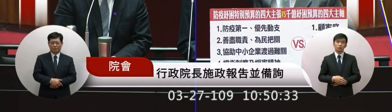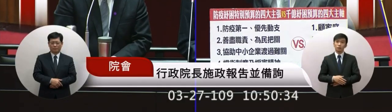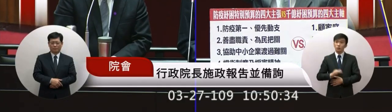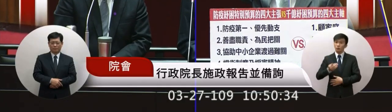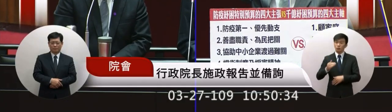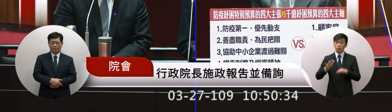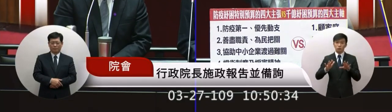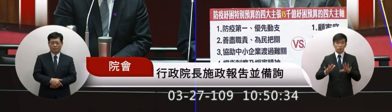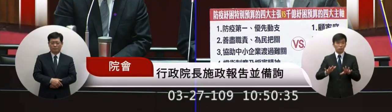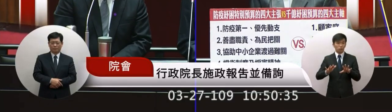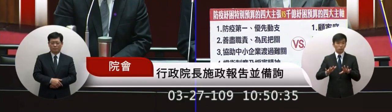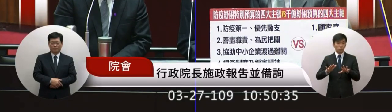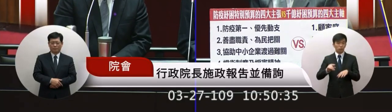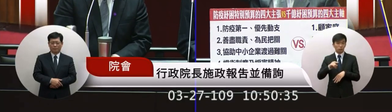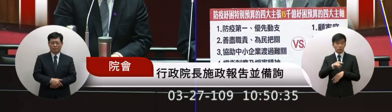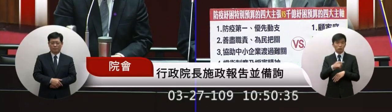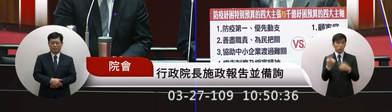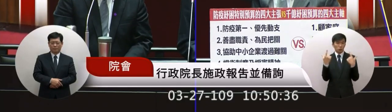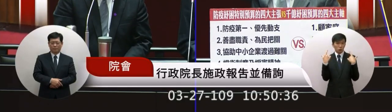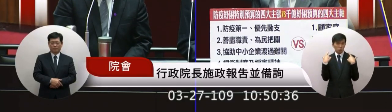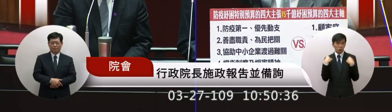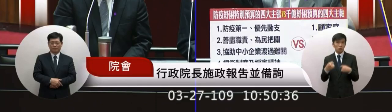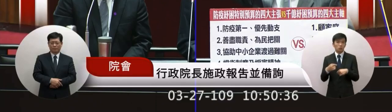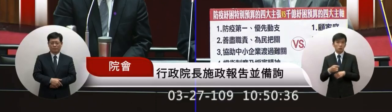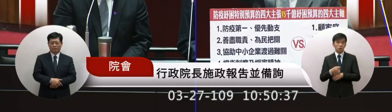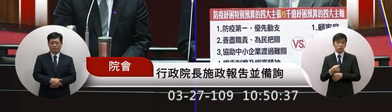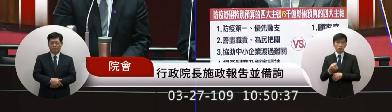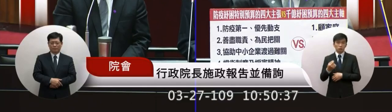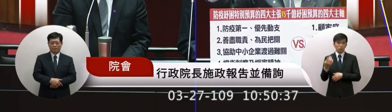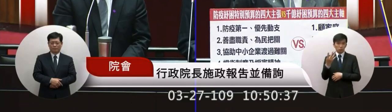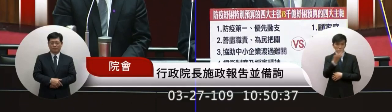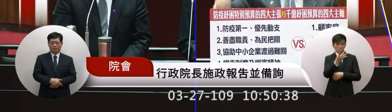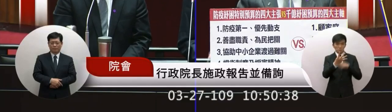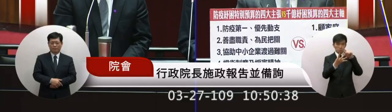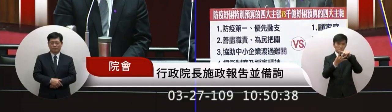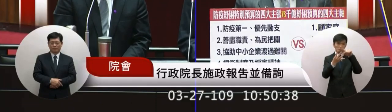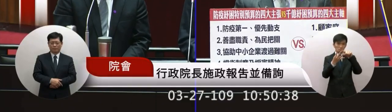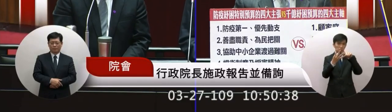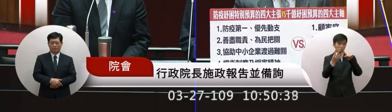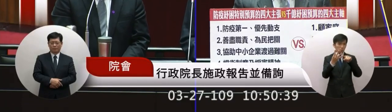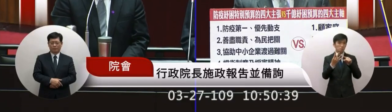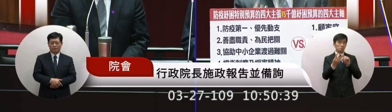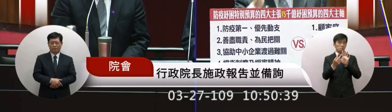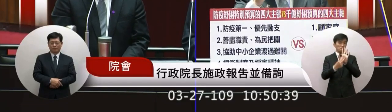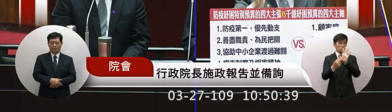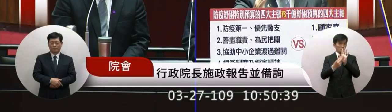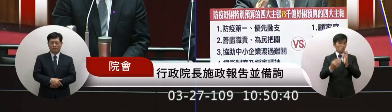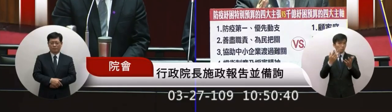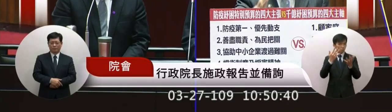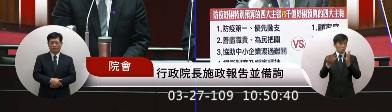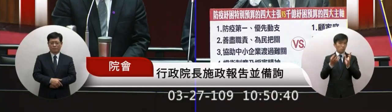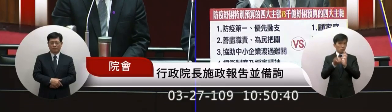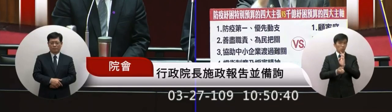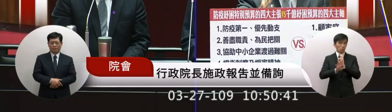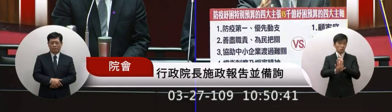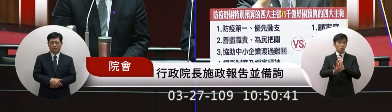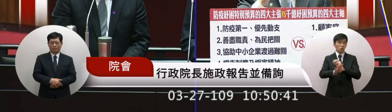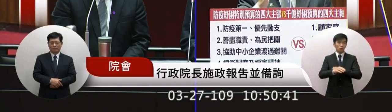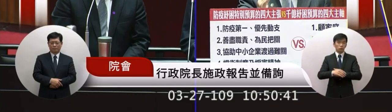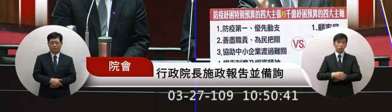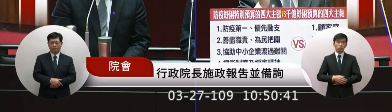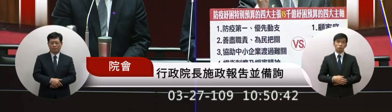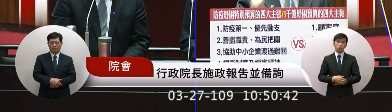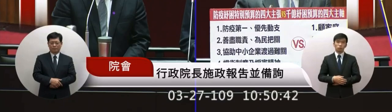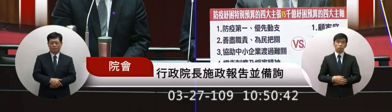今仔日你若是假设有将这个四大主轴讲清楚的话，我相信我对